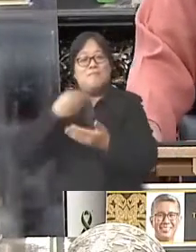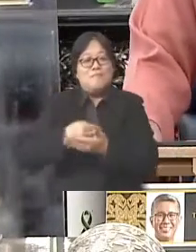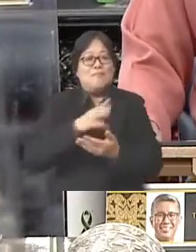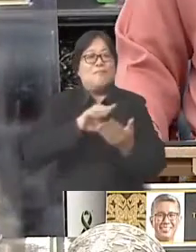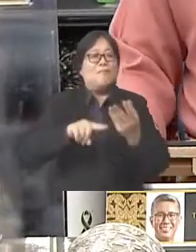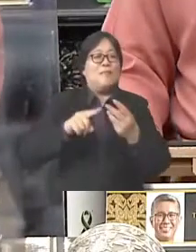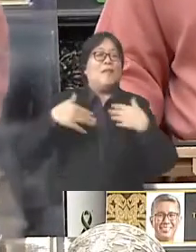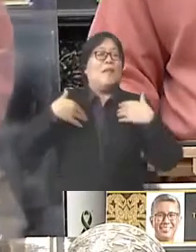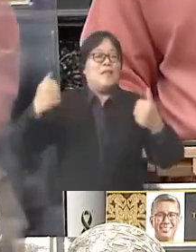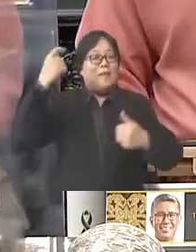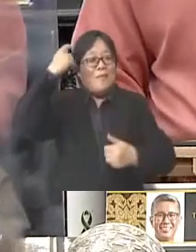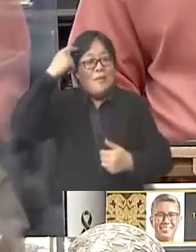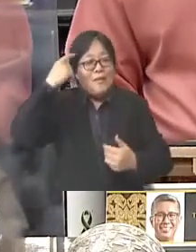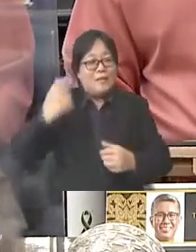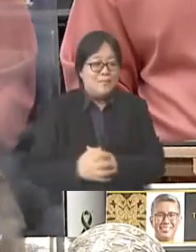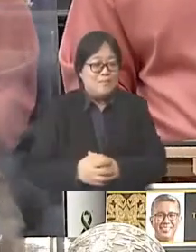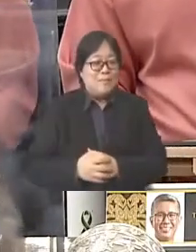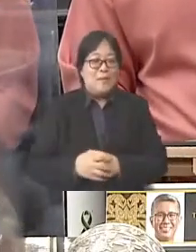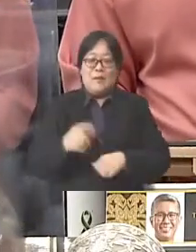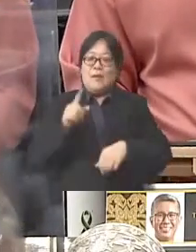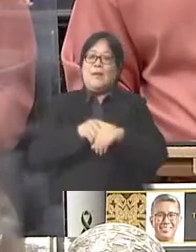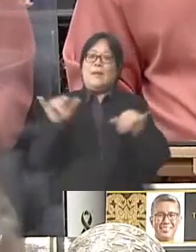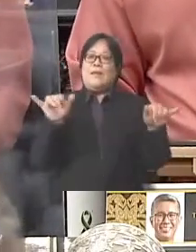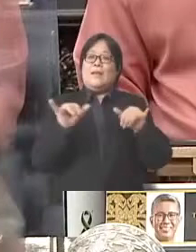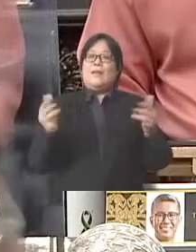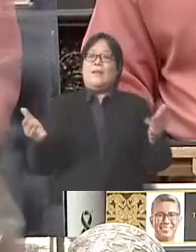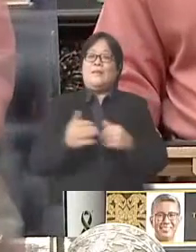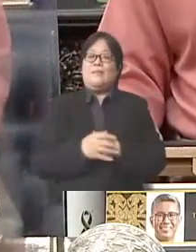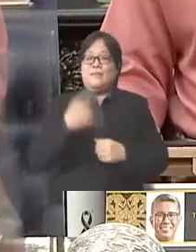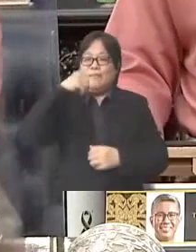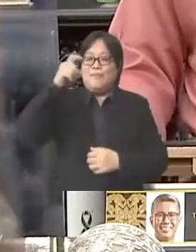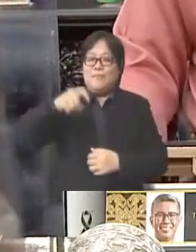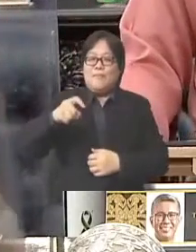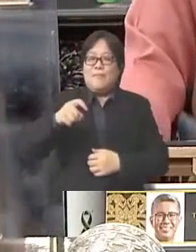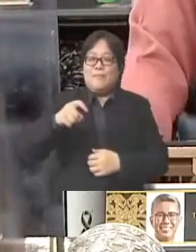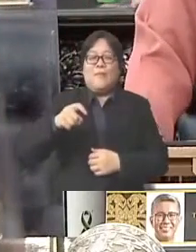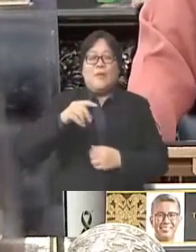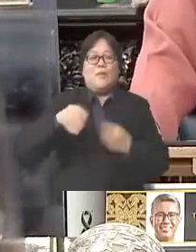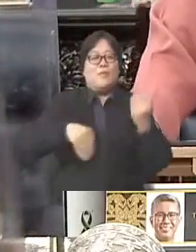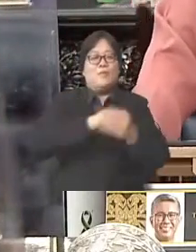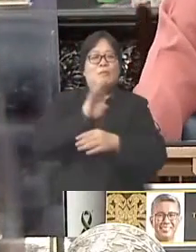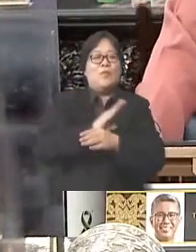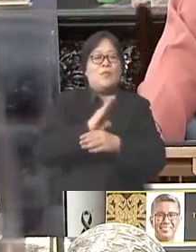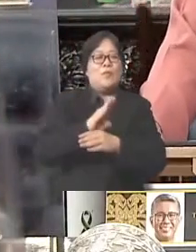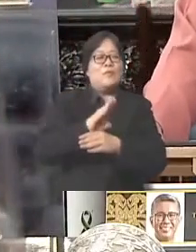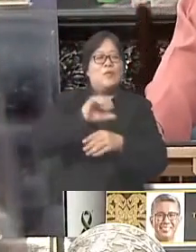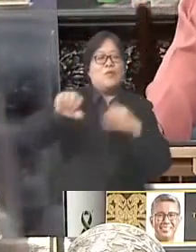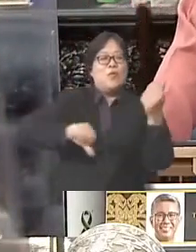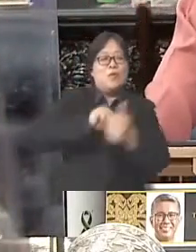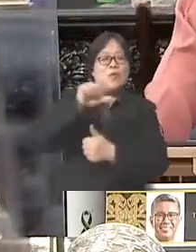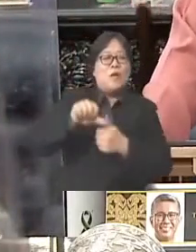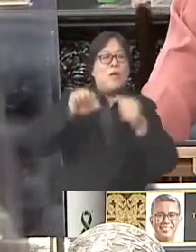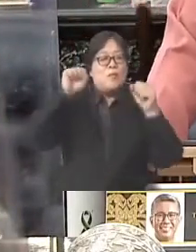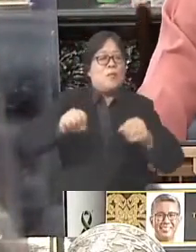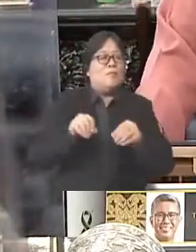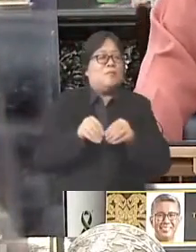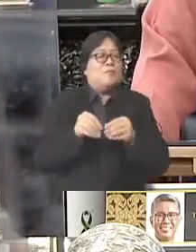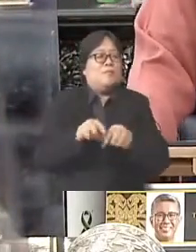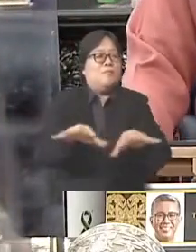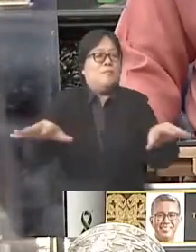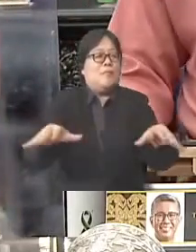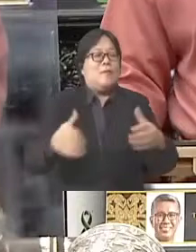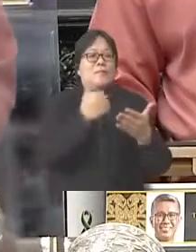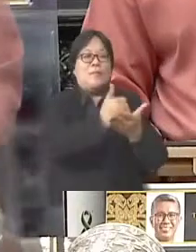pendapatan dan kesehatan mental panel masih yang sama bagi memastikan perusahaan sosial seperti at&t dapat terus berkembang